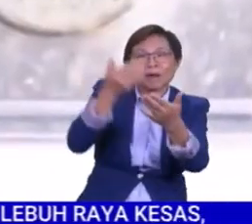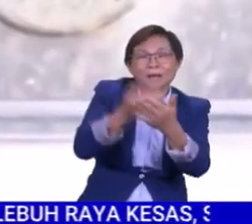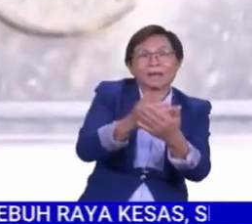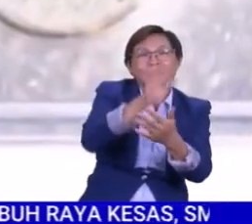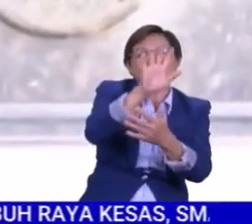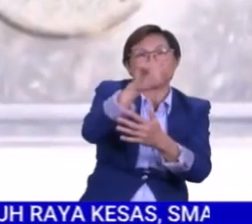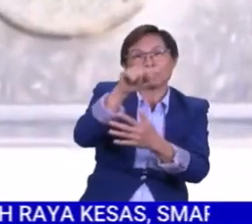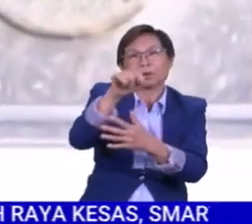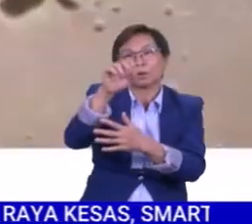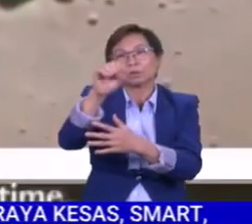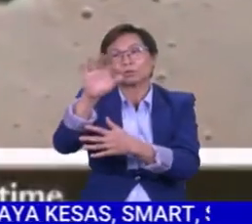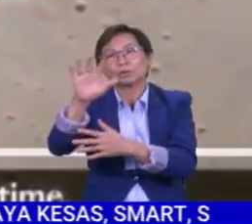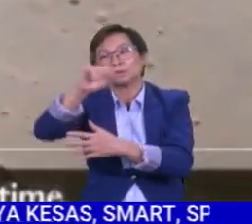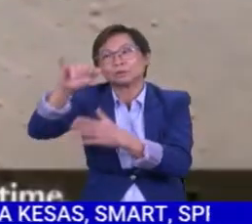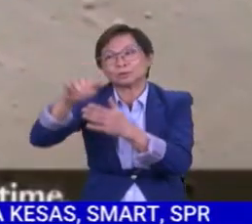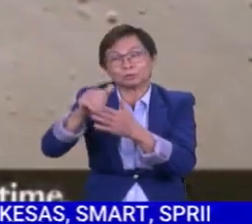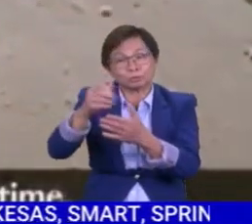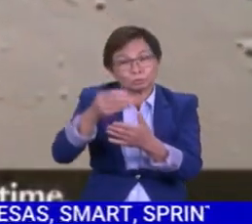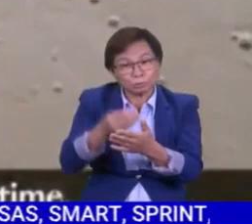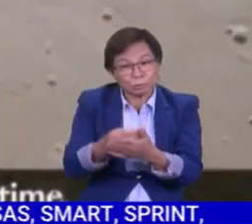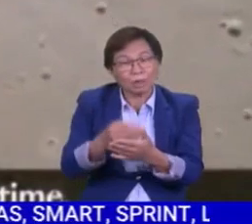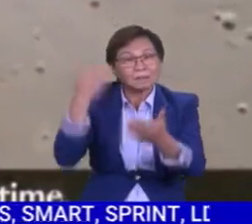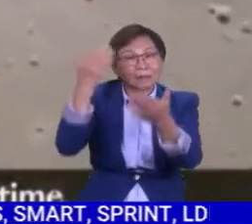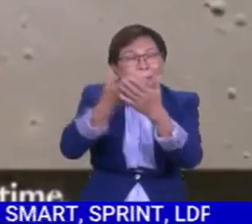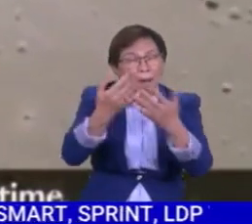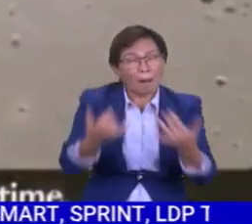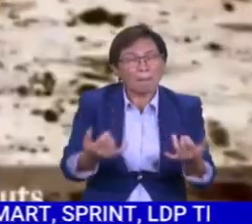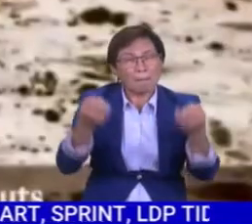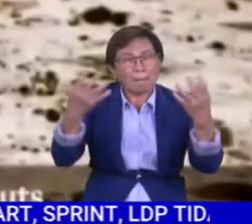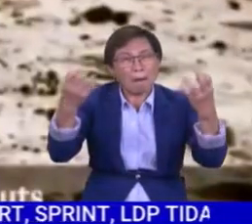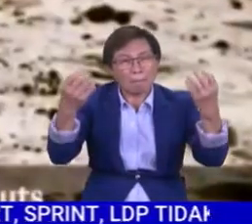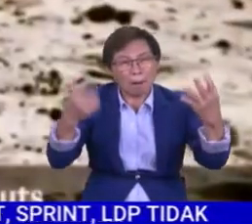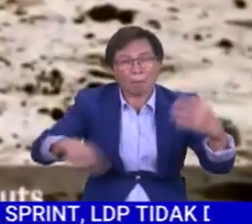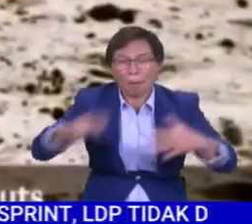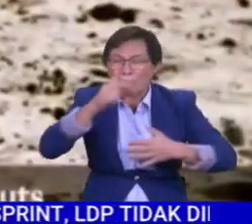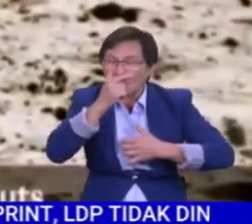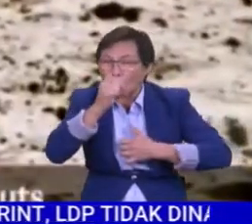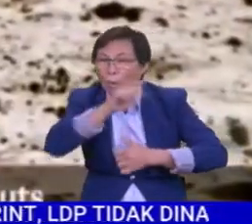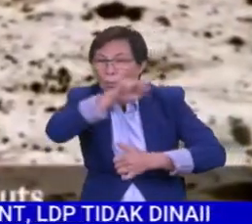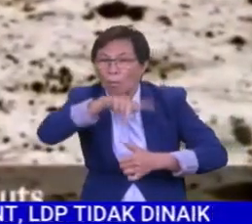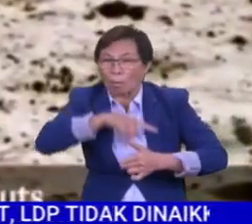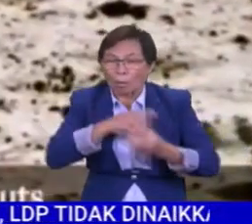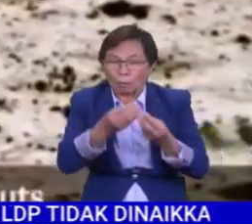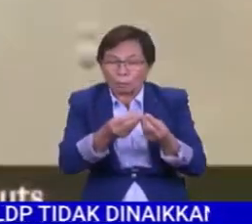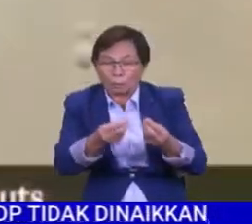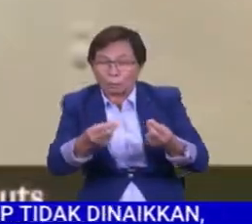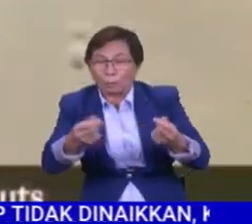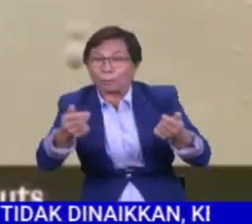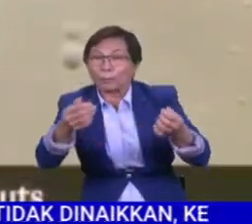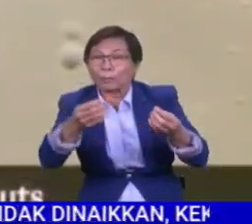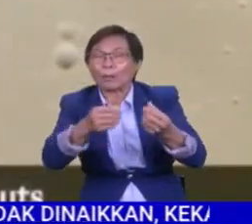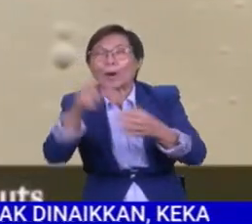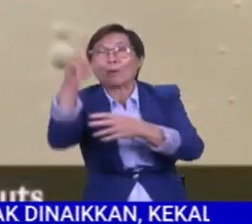50an kostum tiba juta bingkai seakan ini telah banyak pihak menyatakan bidan untuk memiliki debu bulan tersebut